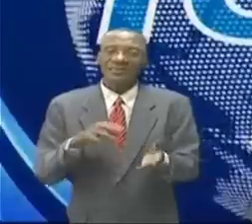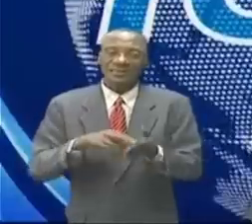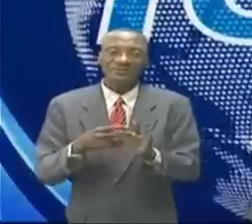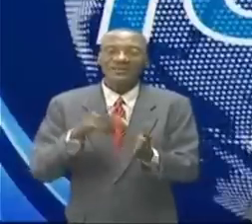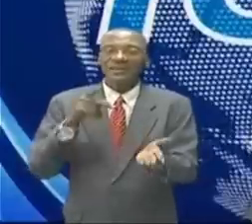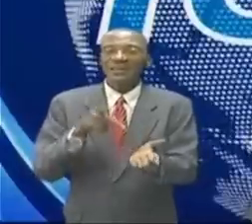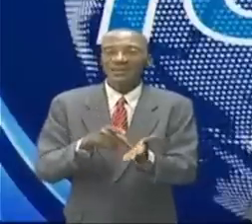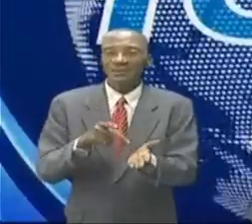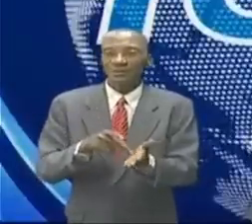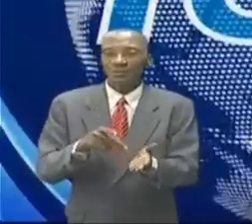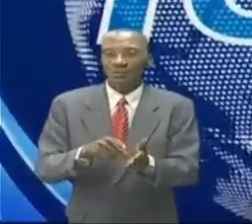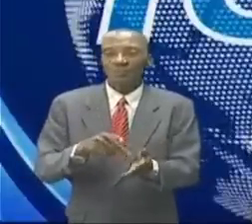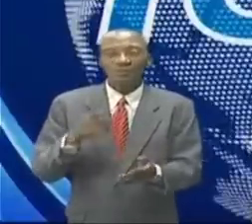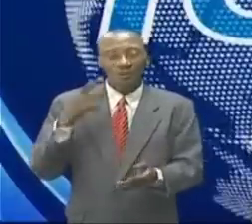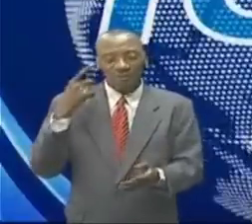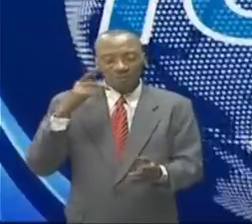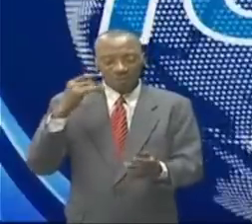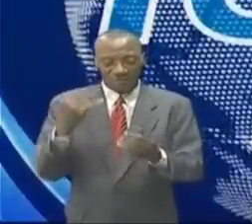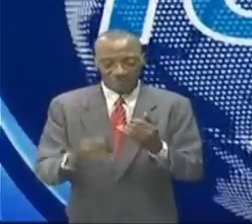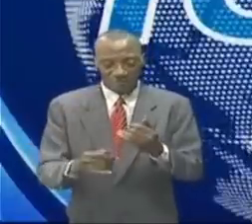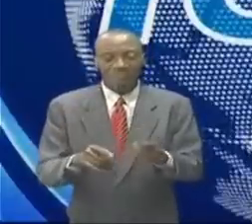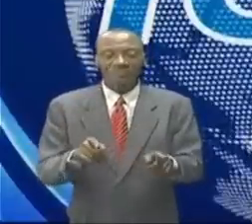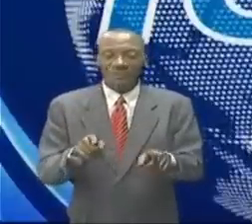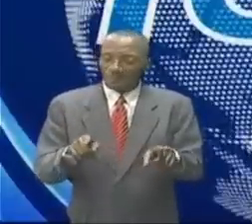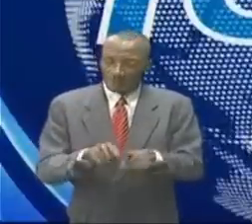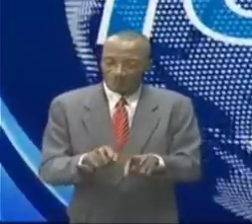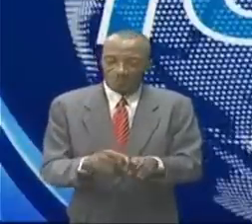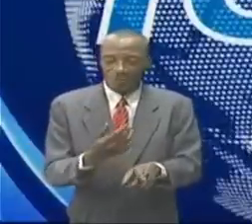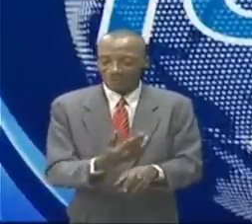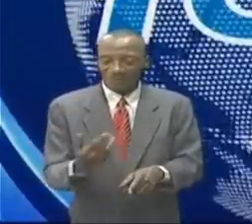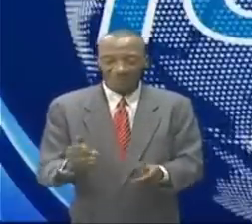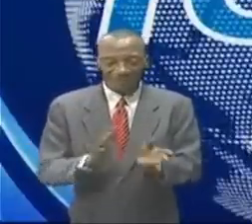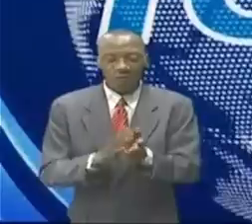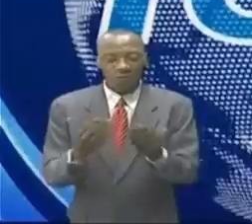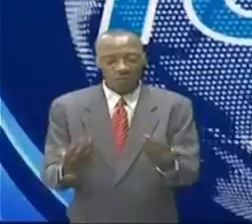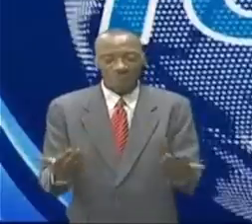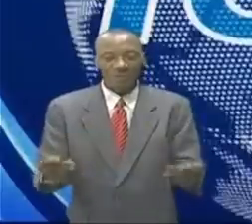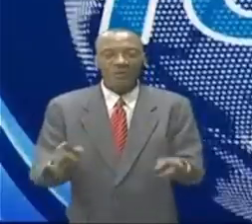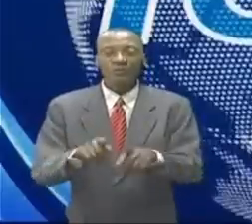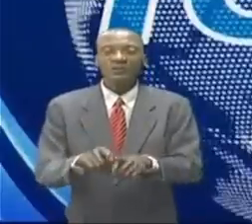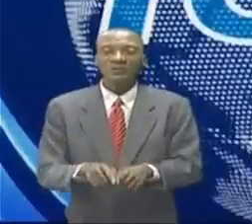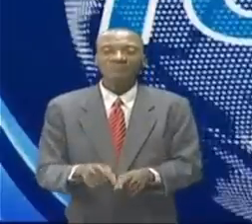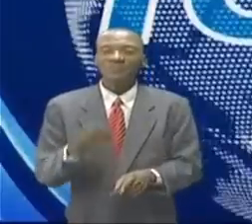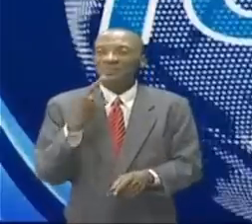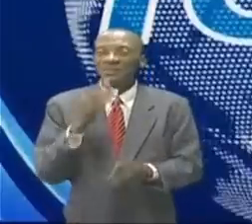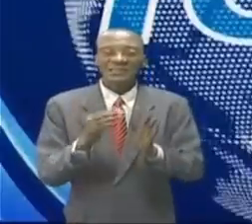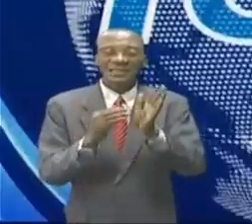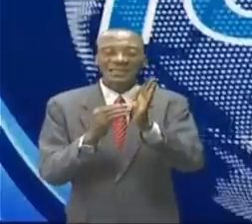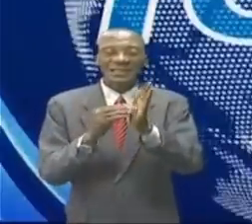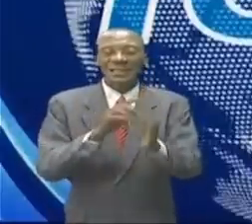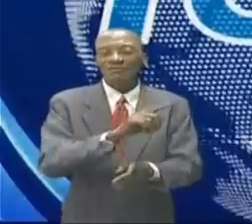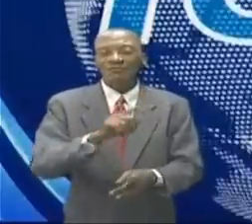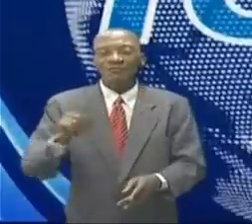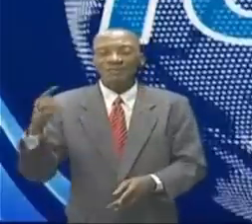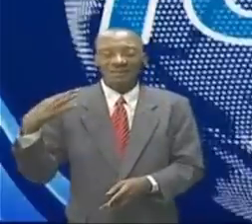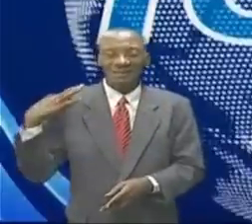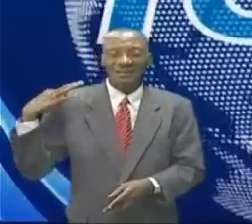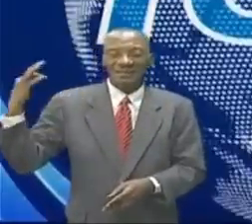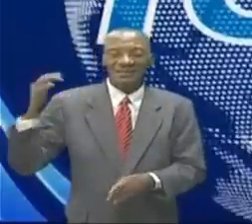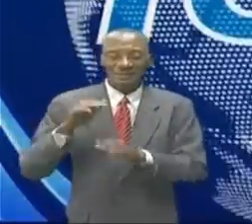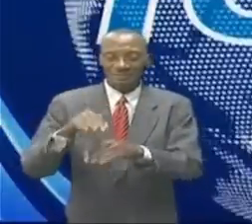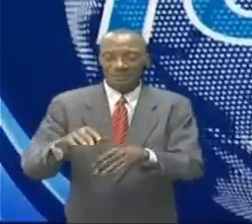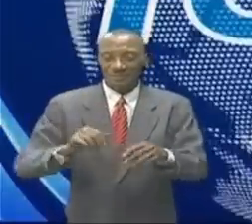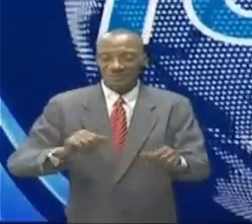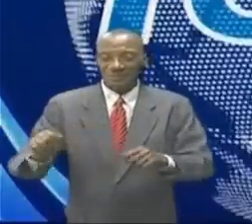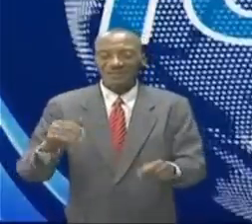finalistes des humanités du cycle long et court. Pour cette session, plus de 9000 candidats passent ces examens. Restez en